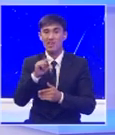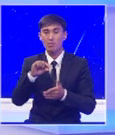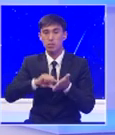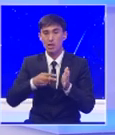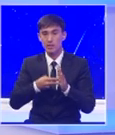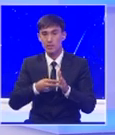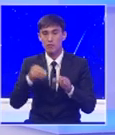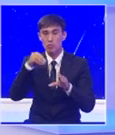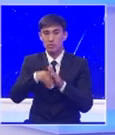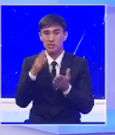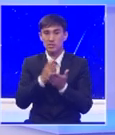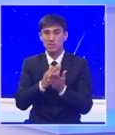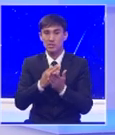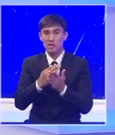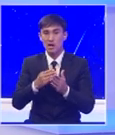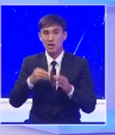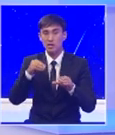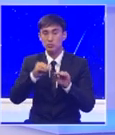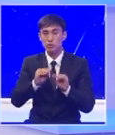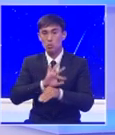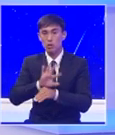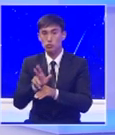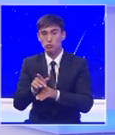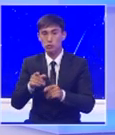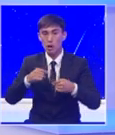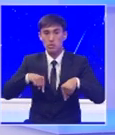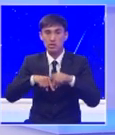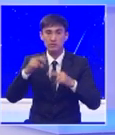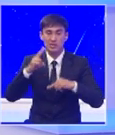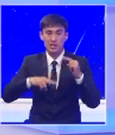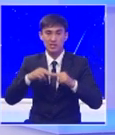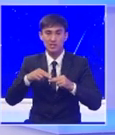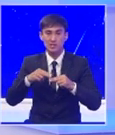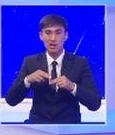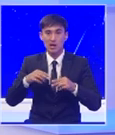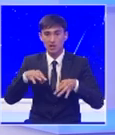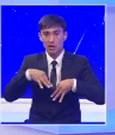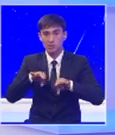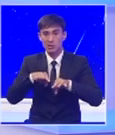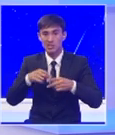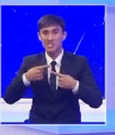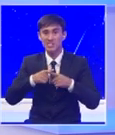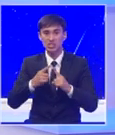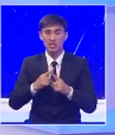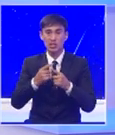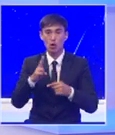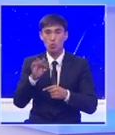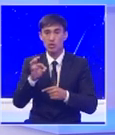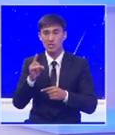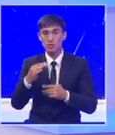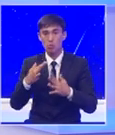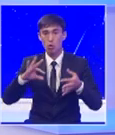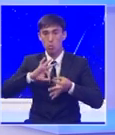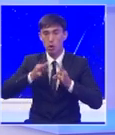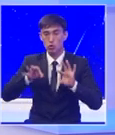плана. В нем отражена концепция размещения и благоустройства объектов строительства системы транспортных и инженерных коммуникаций. Более